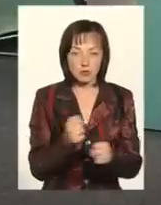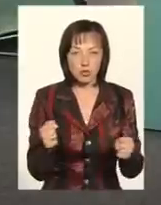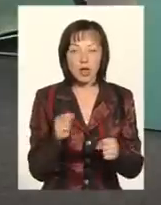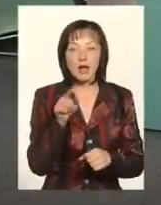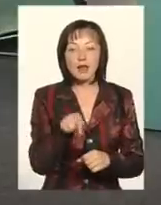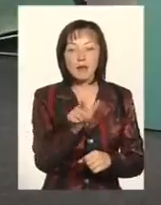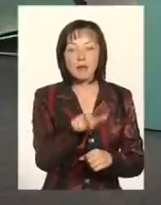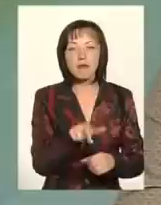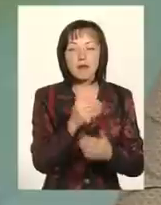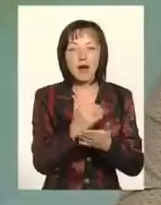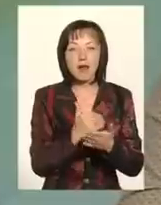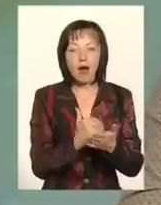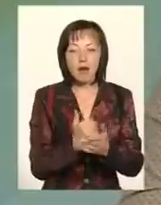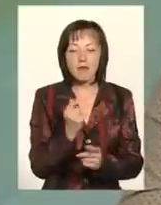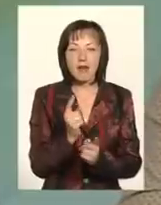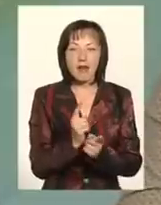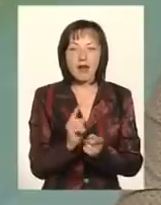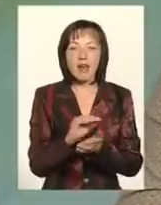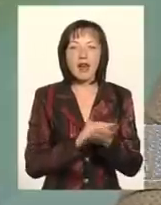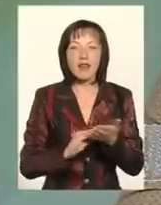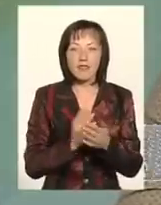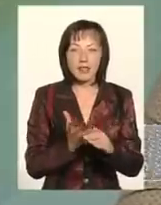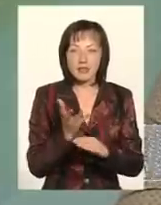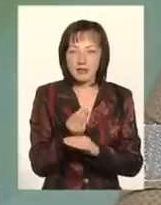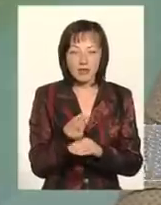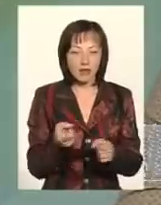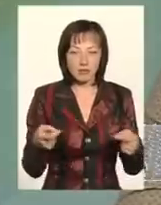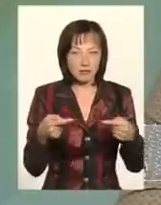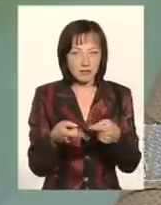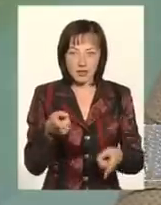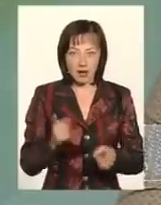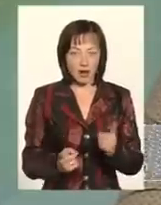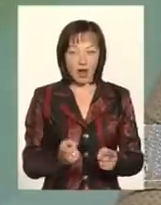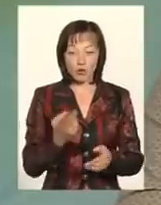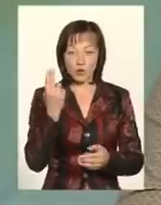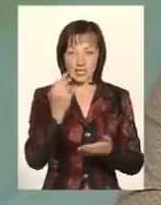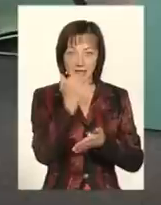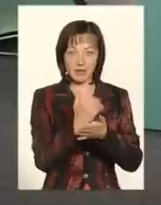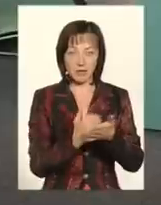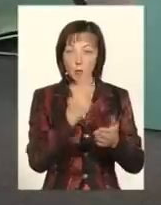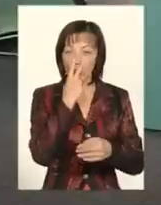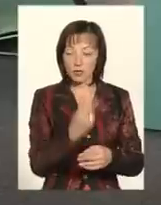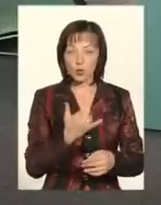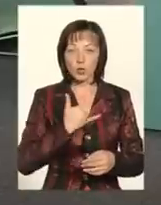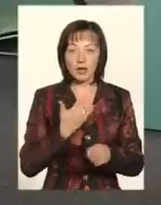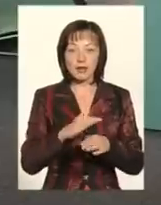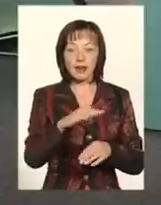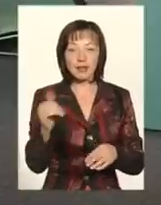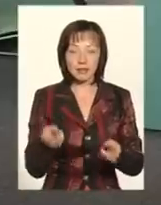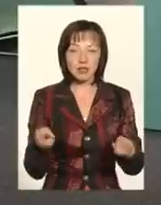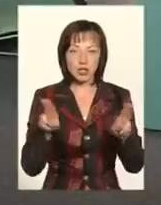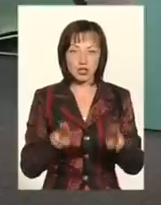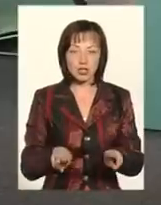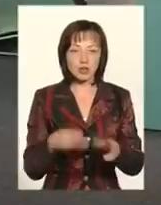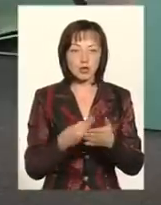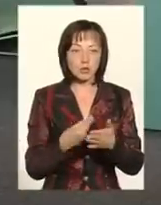программы рефинансирования они не есть совместимы с реальностью якщо пройти по цифрах то в нас зараз кредити залишились так От наприклад